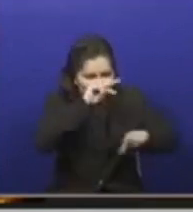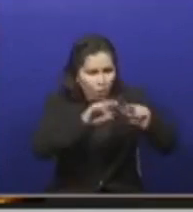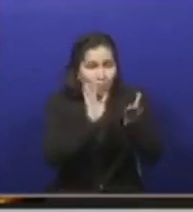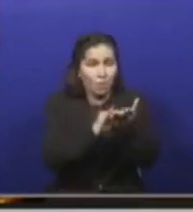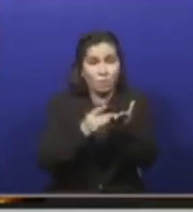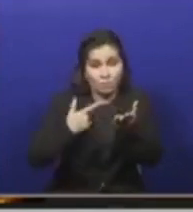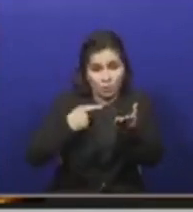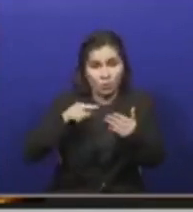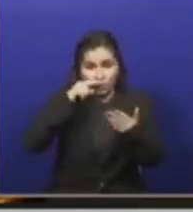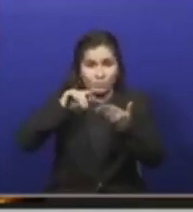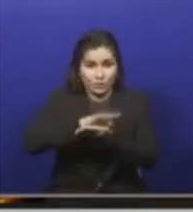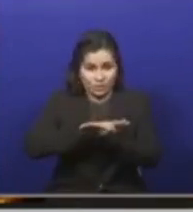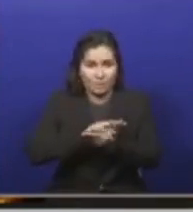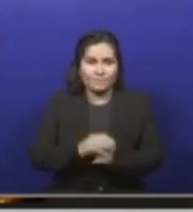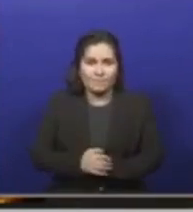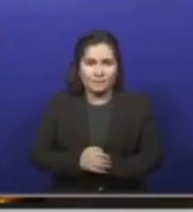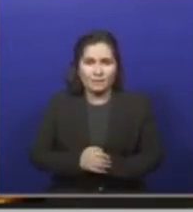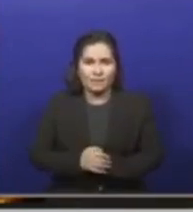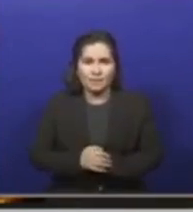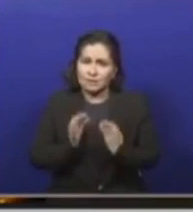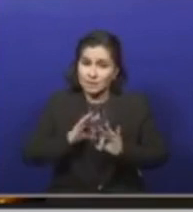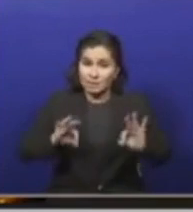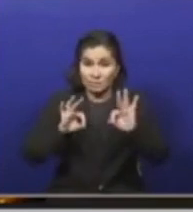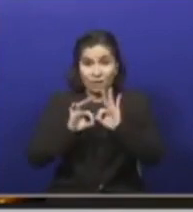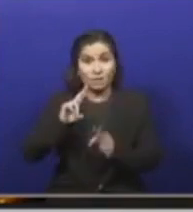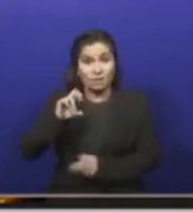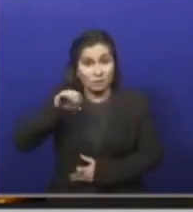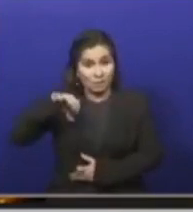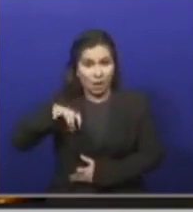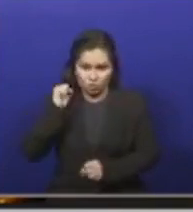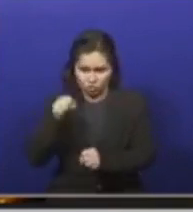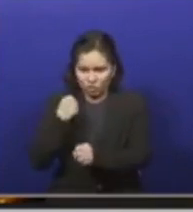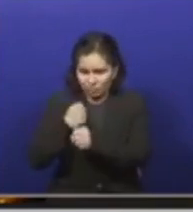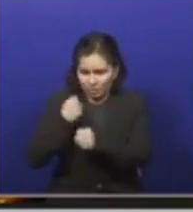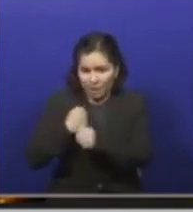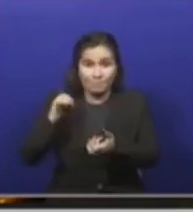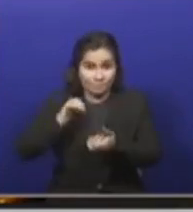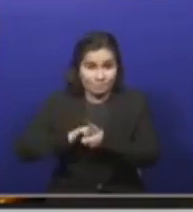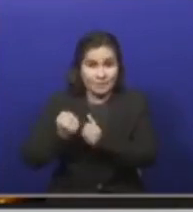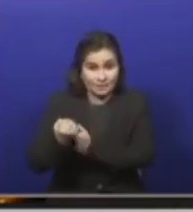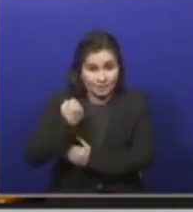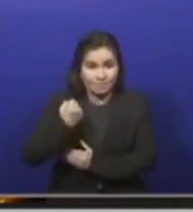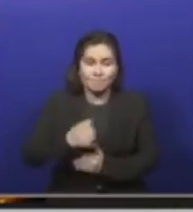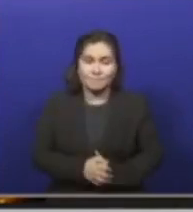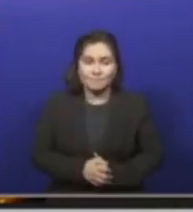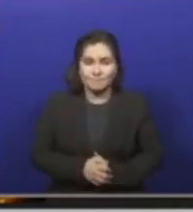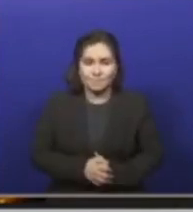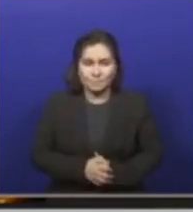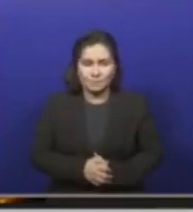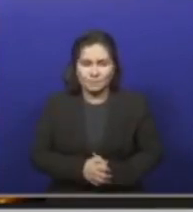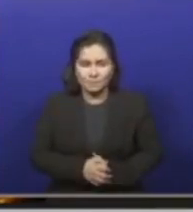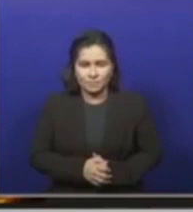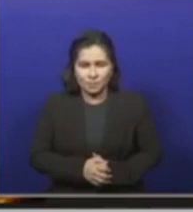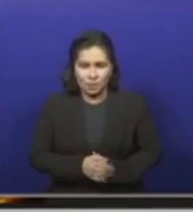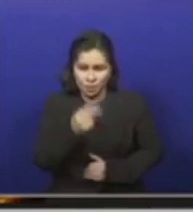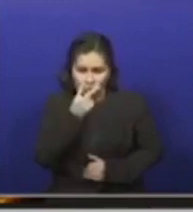ภาจึงควรร่วมกันตรวจสอบครับอย่างเข้มแข็งทำงานกันอย่างจริงจังหาที่หาช่องในการทุ